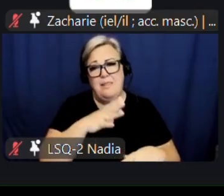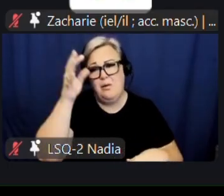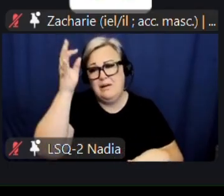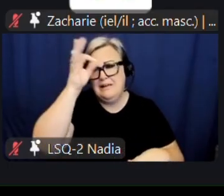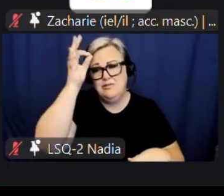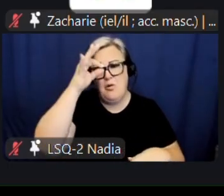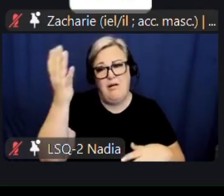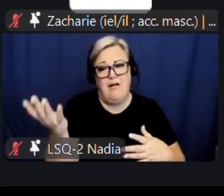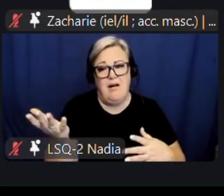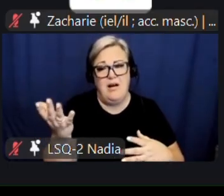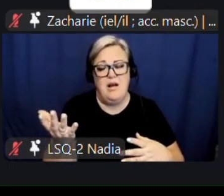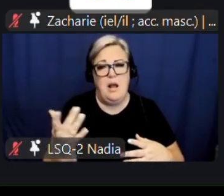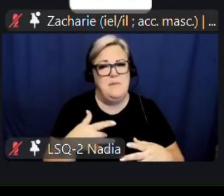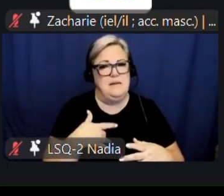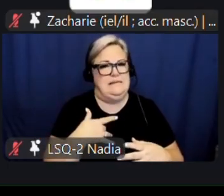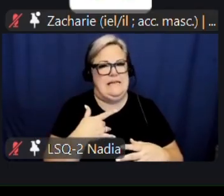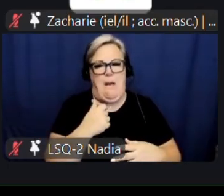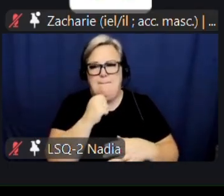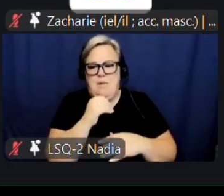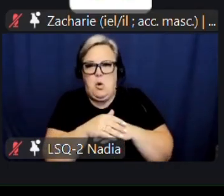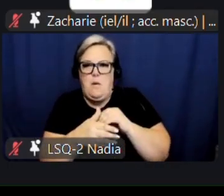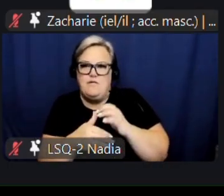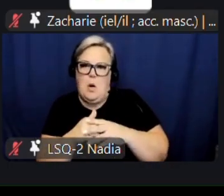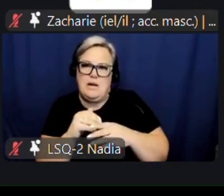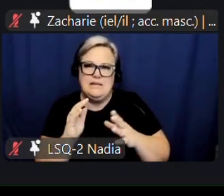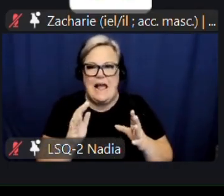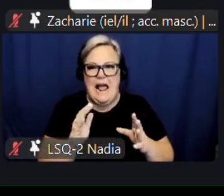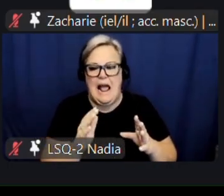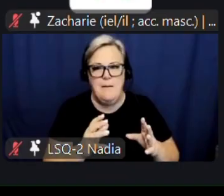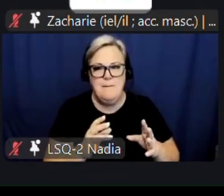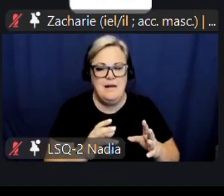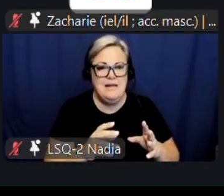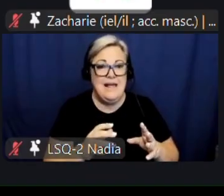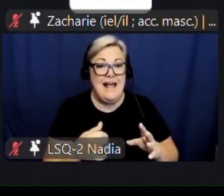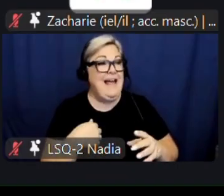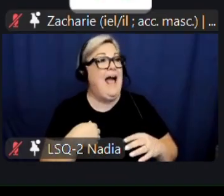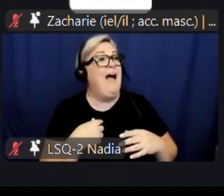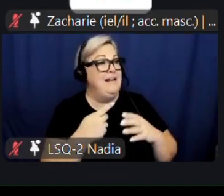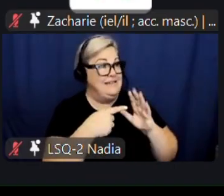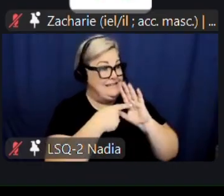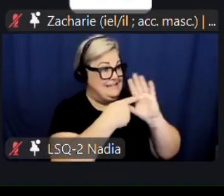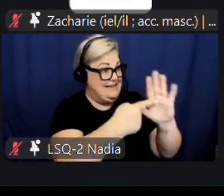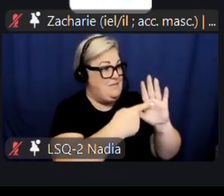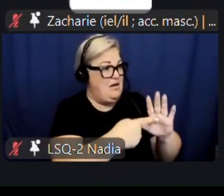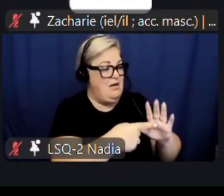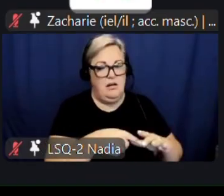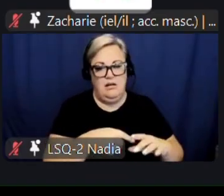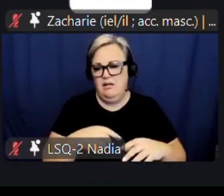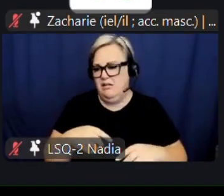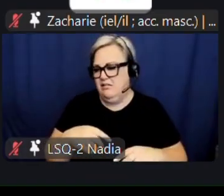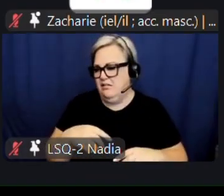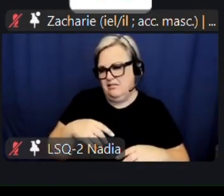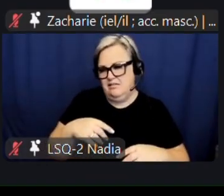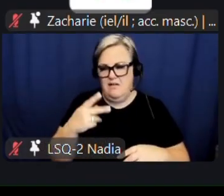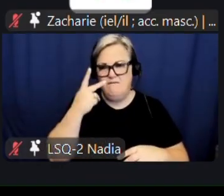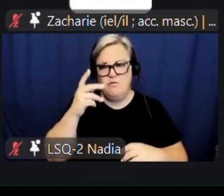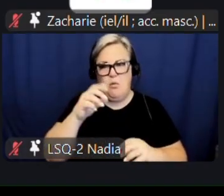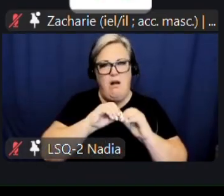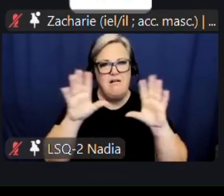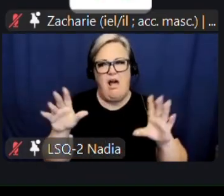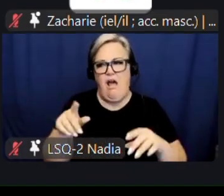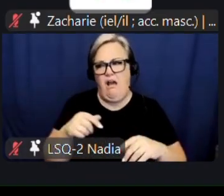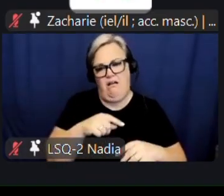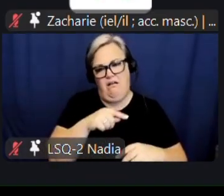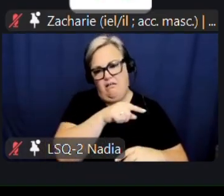parfois même comme un inconfort remarqué. Donc, quand elles s'affichent, le personnel semble carrément inconfortable vis-à-vis de